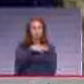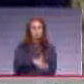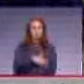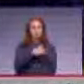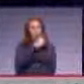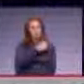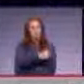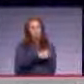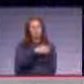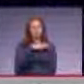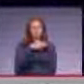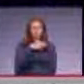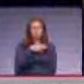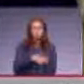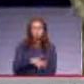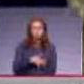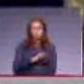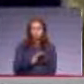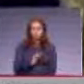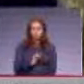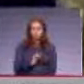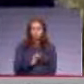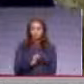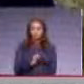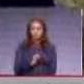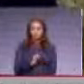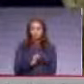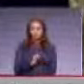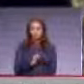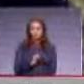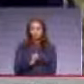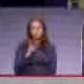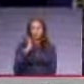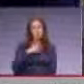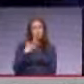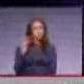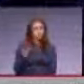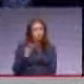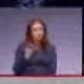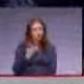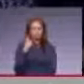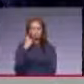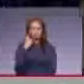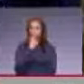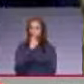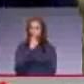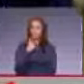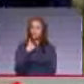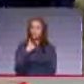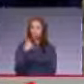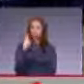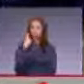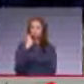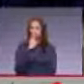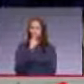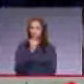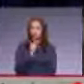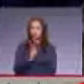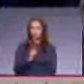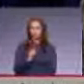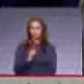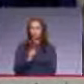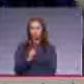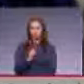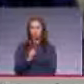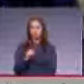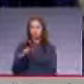ربنا يخليك. ربنا يخليك. انت كنت طلبتي حاجات تانية؟ احنا برضو طلبت البطانية. جاب لي